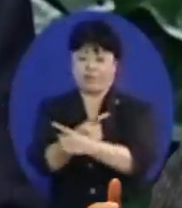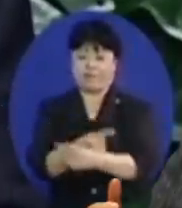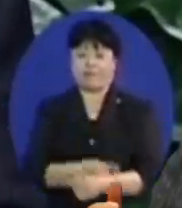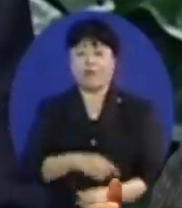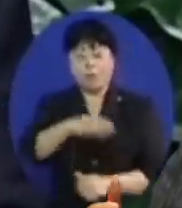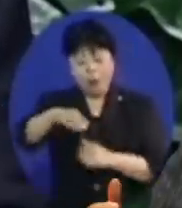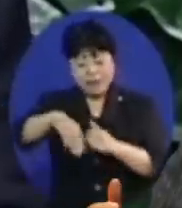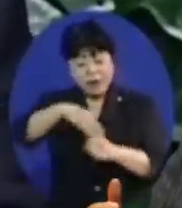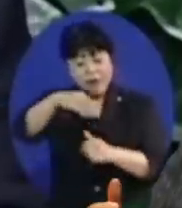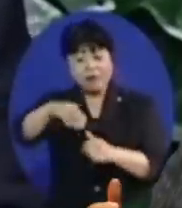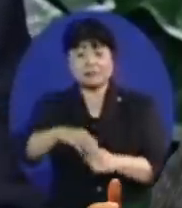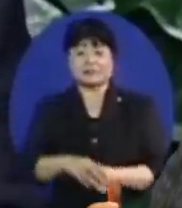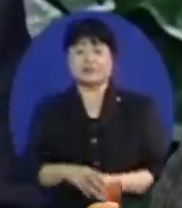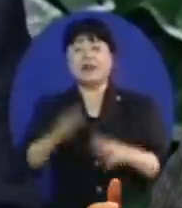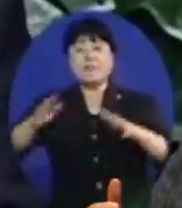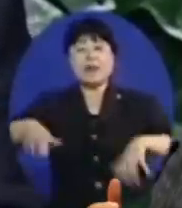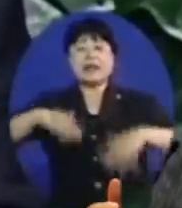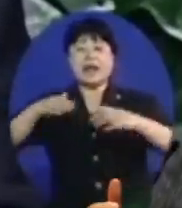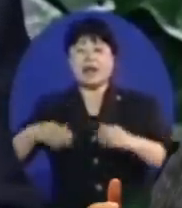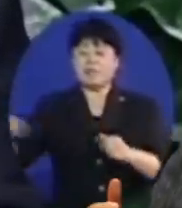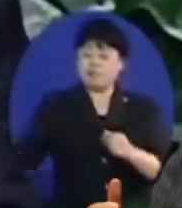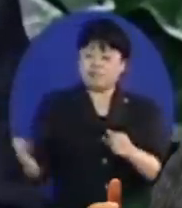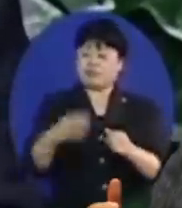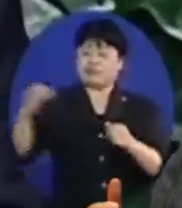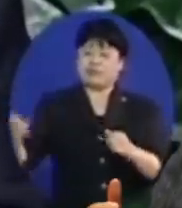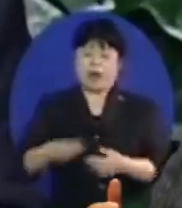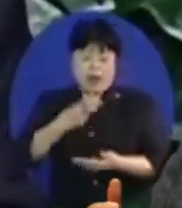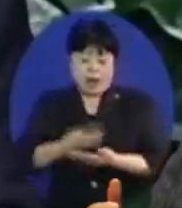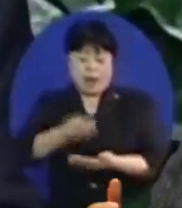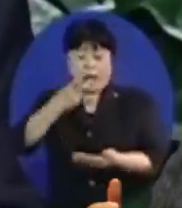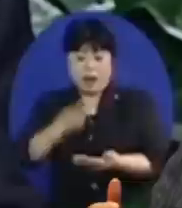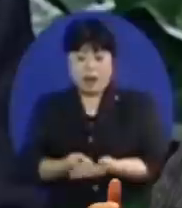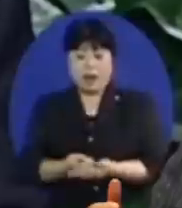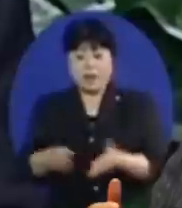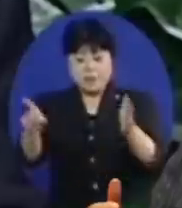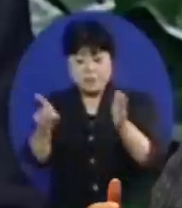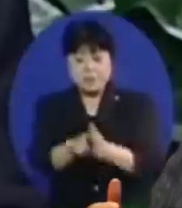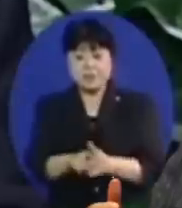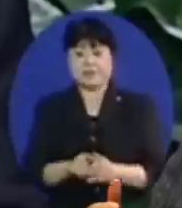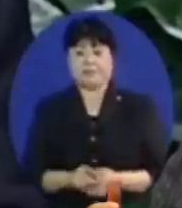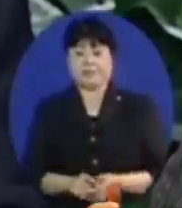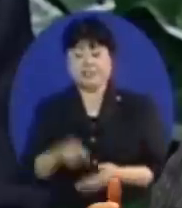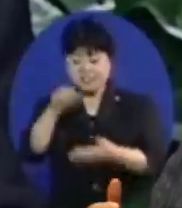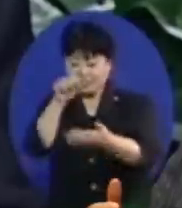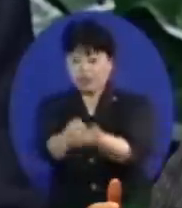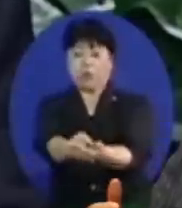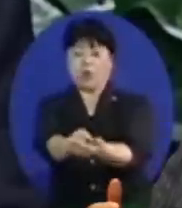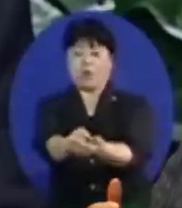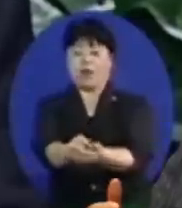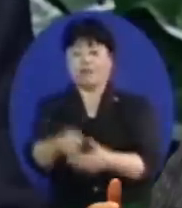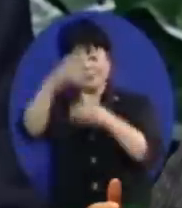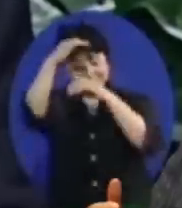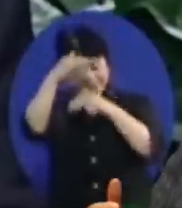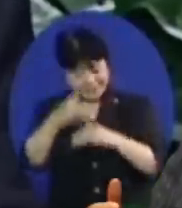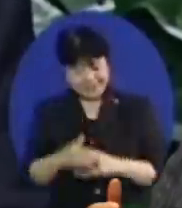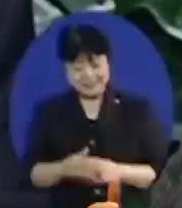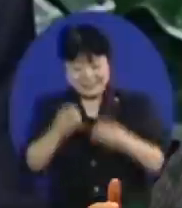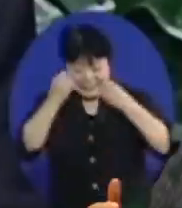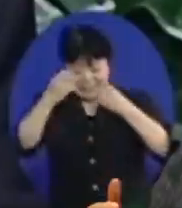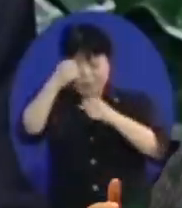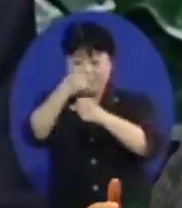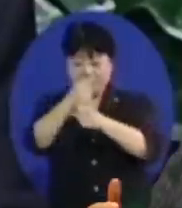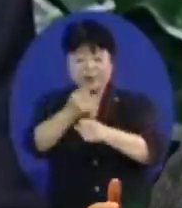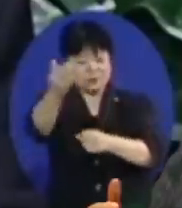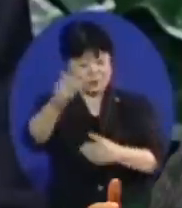아무리 바람 불고 몸부림을 쳐도 믿음이 그를 정복하고 정리하고 새로 창조하는